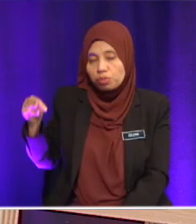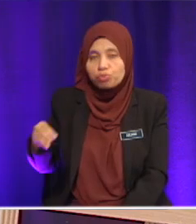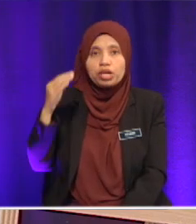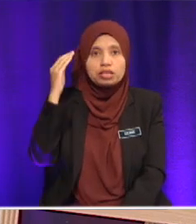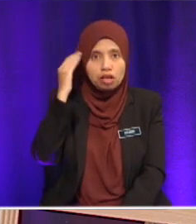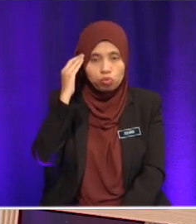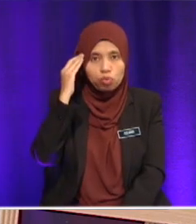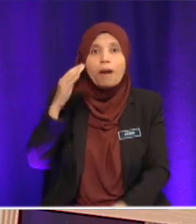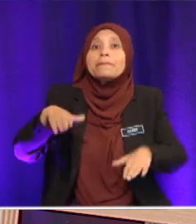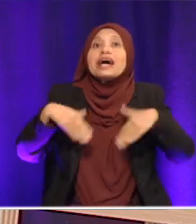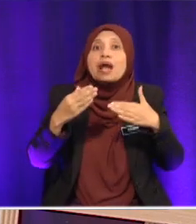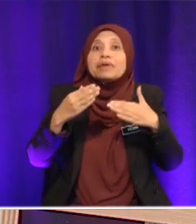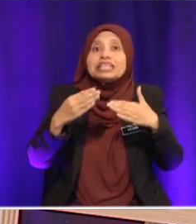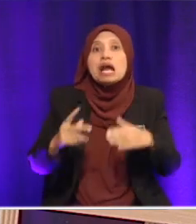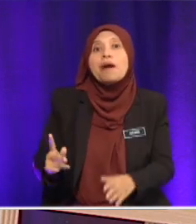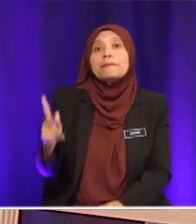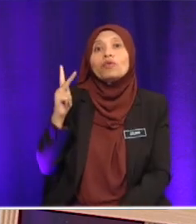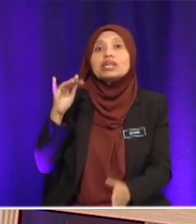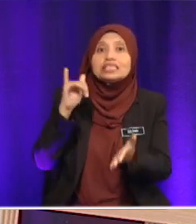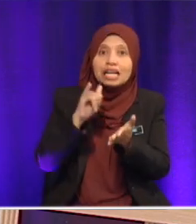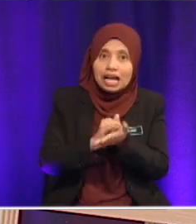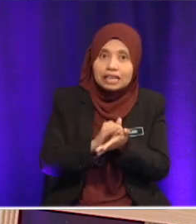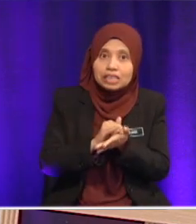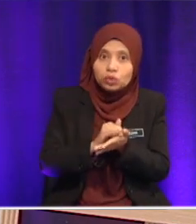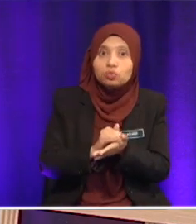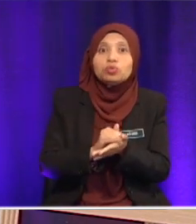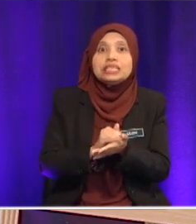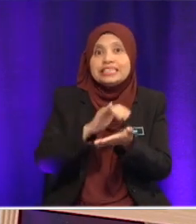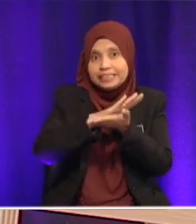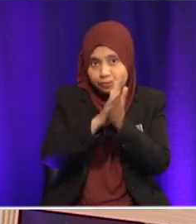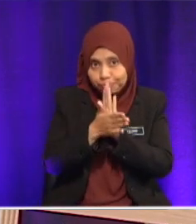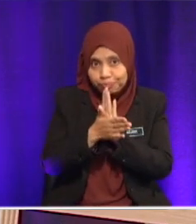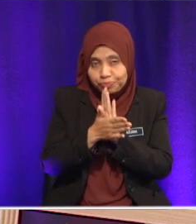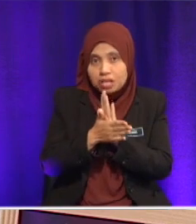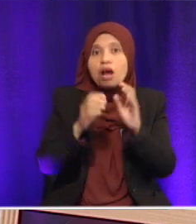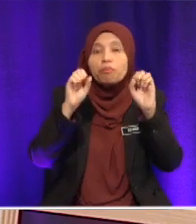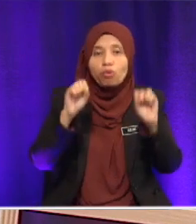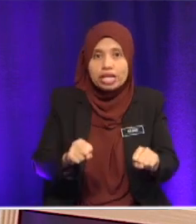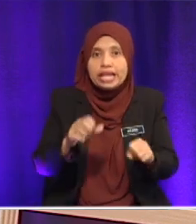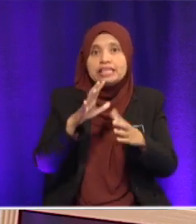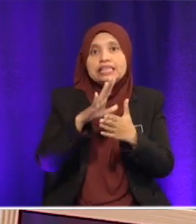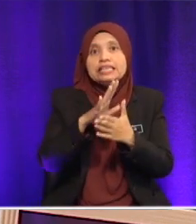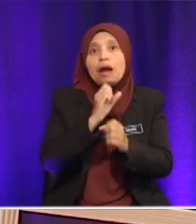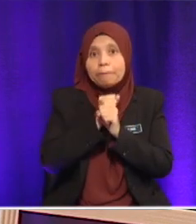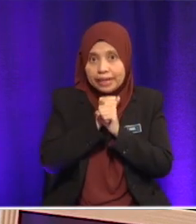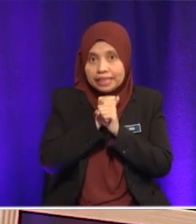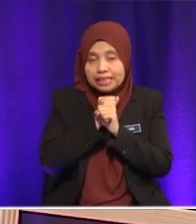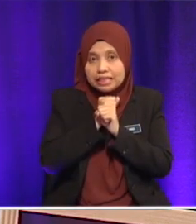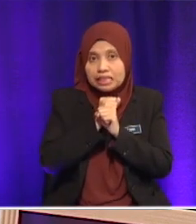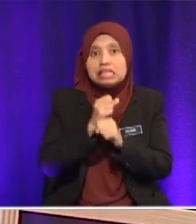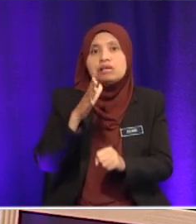setiap tahap penguasaan itu dan pelaporan ini boleh didapati oleh lubape dengan